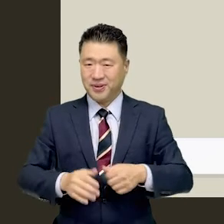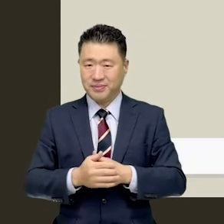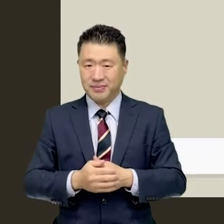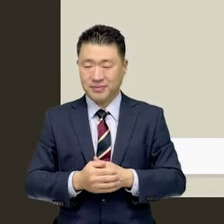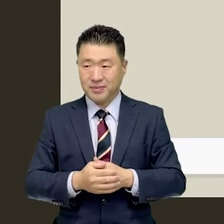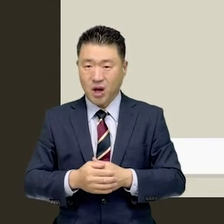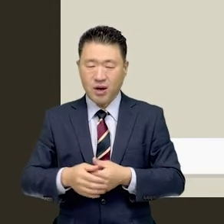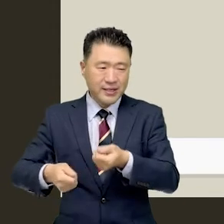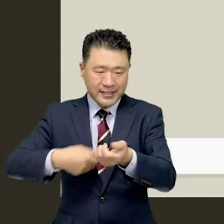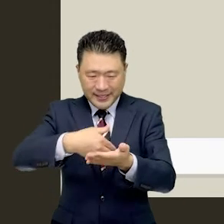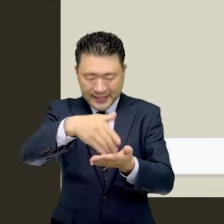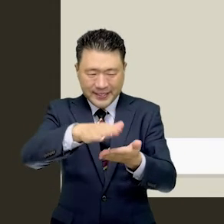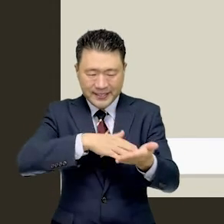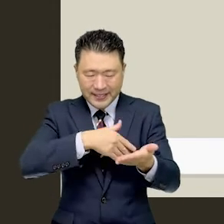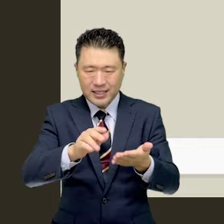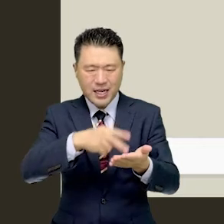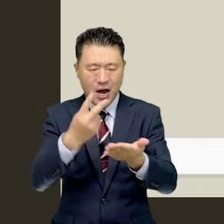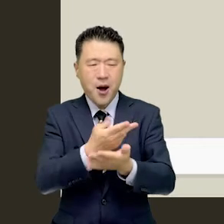방지제를 시공합니다.